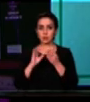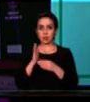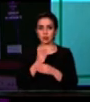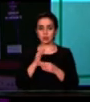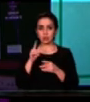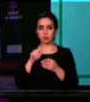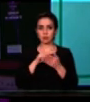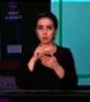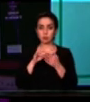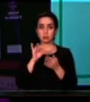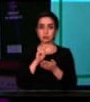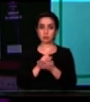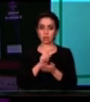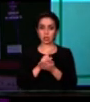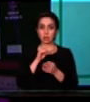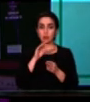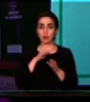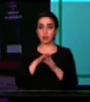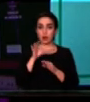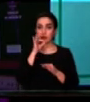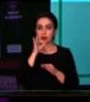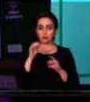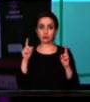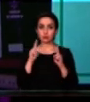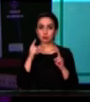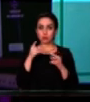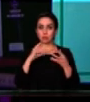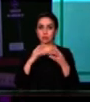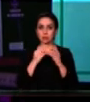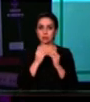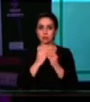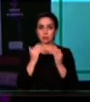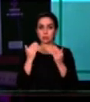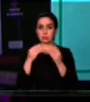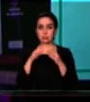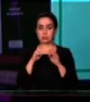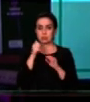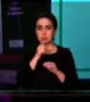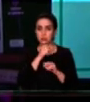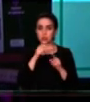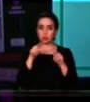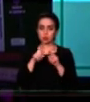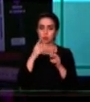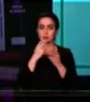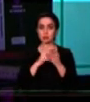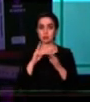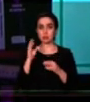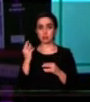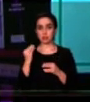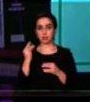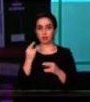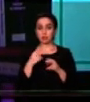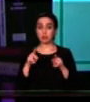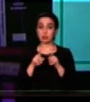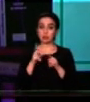разделе «Вопросы и задания» ответить, в чем заключается критерий скрытности методом симметричного шифрования, и